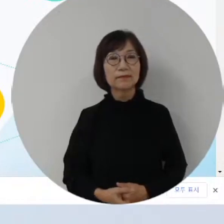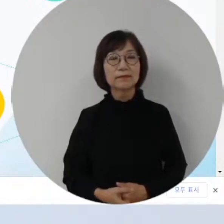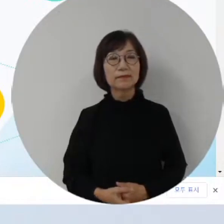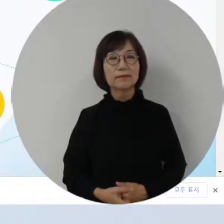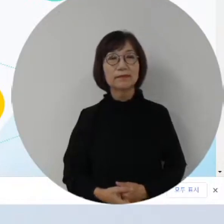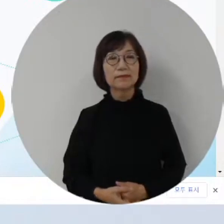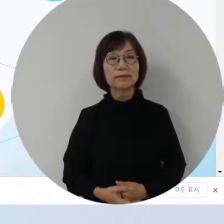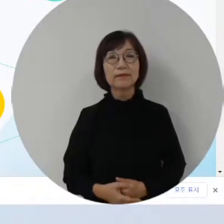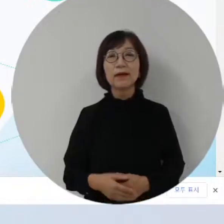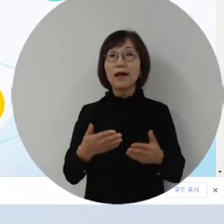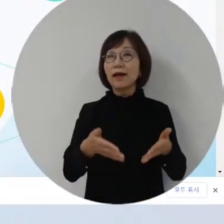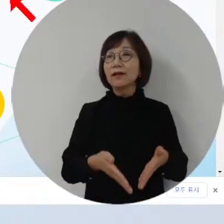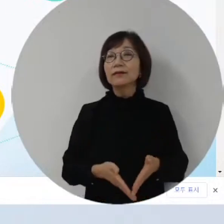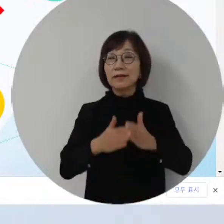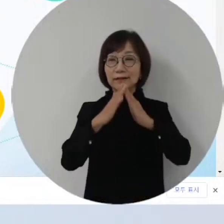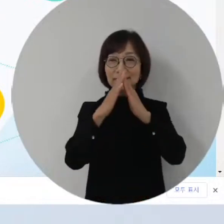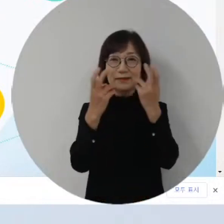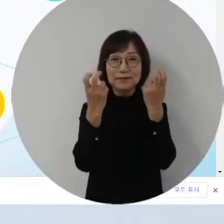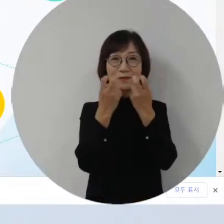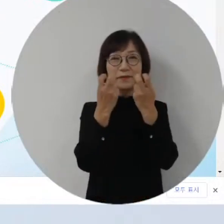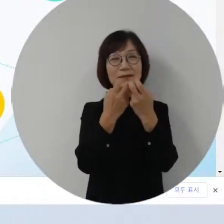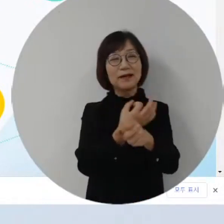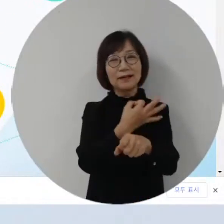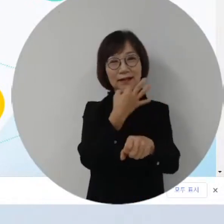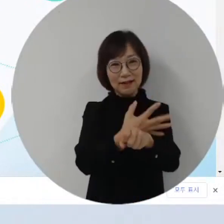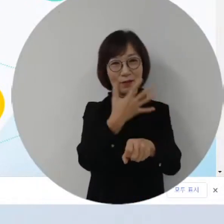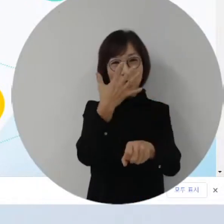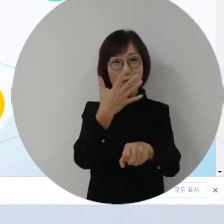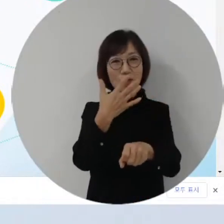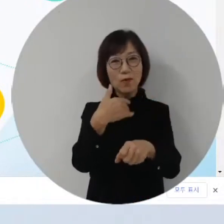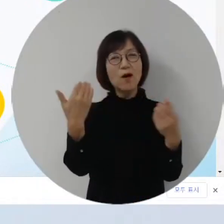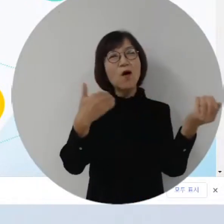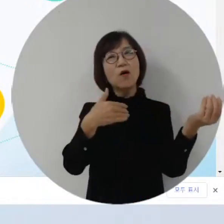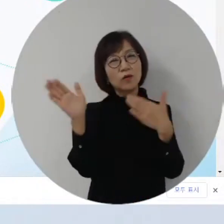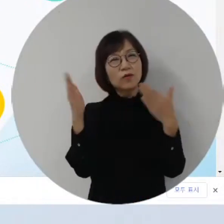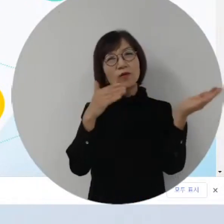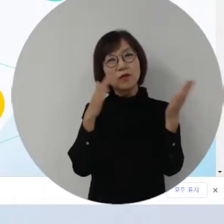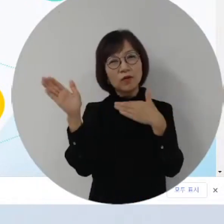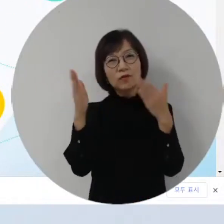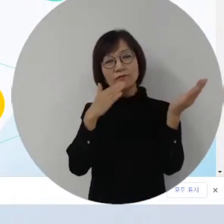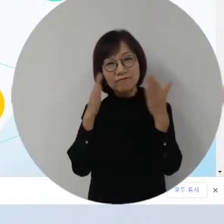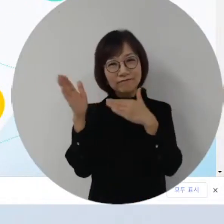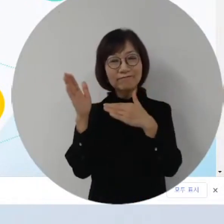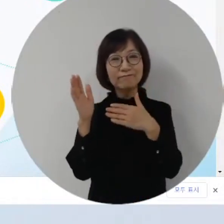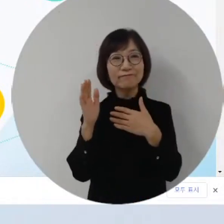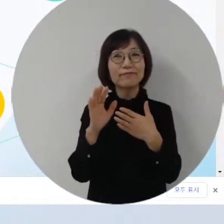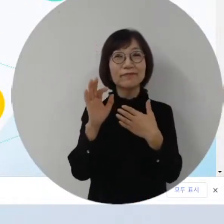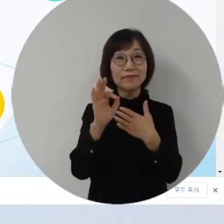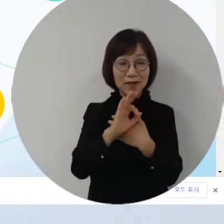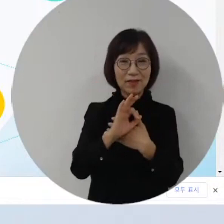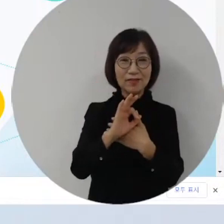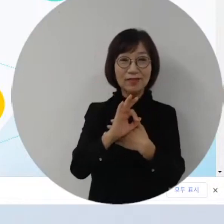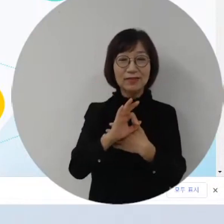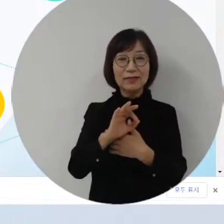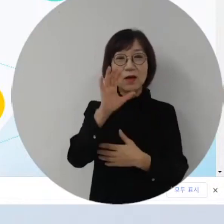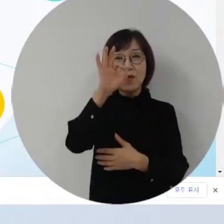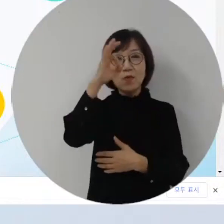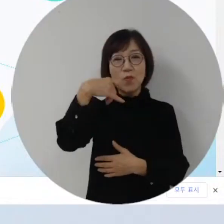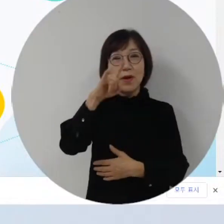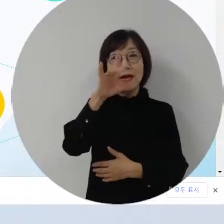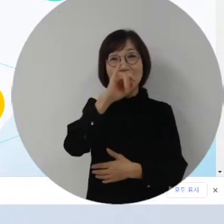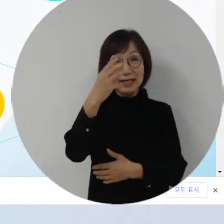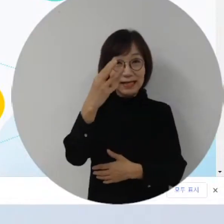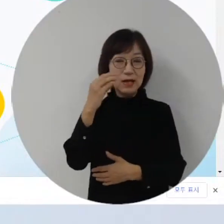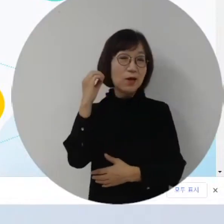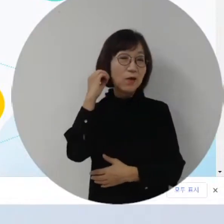그래서 설치는 간단해요. 건너뛰기 계속해서 화면 넘기시면은요, 여기 웨일에 홈에 접속이 되실